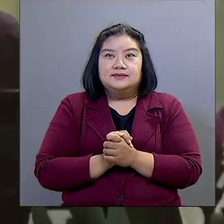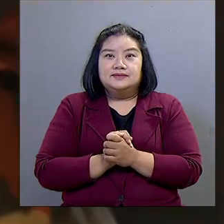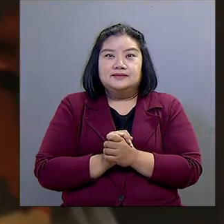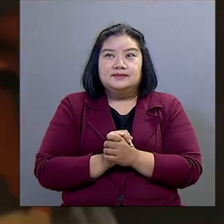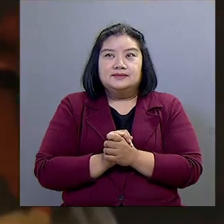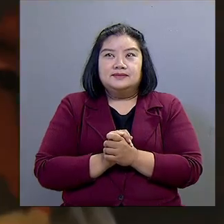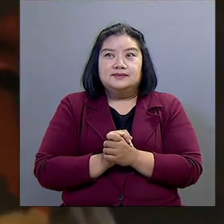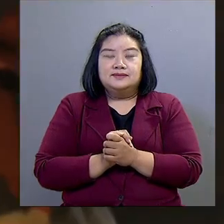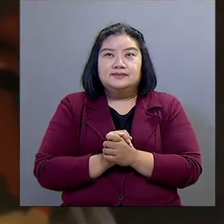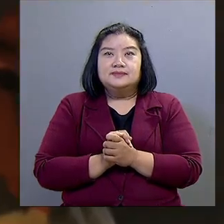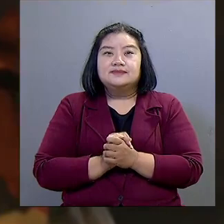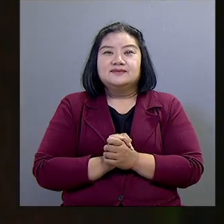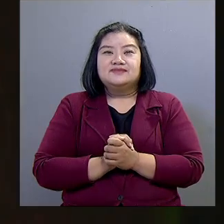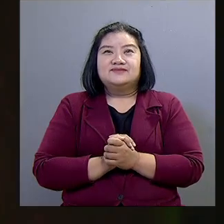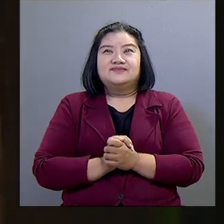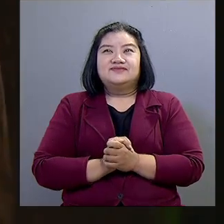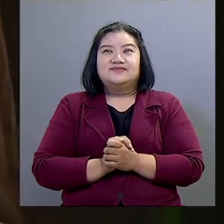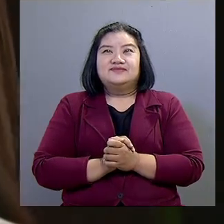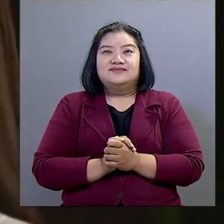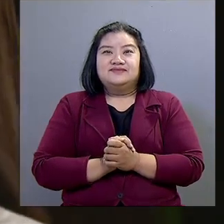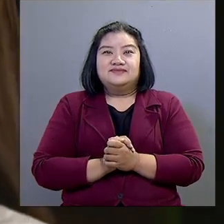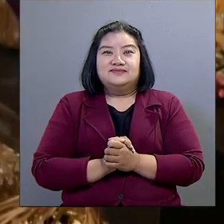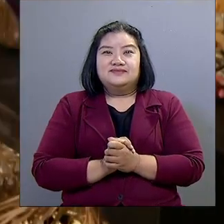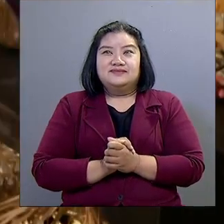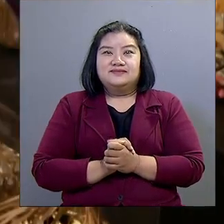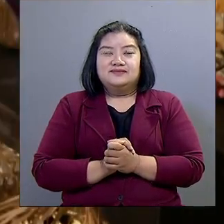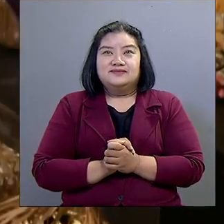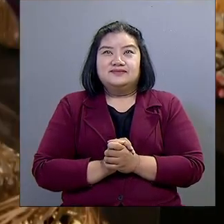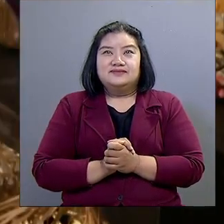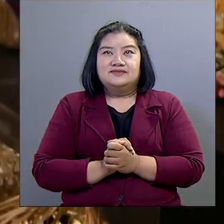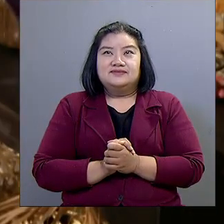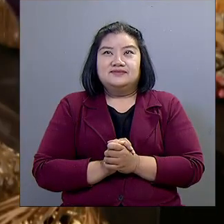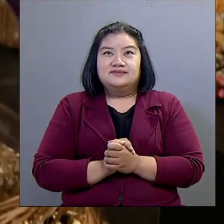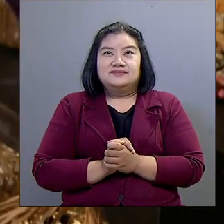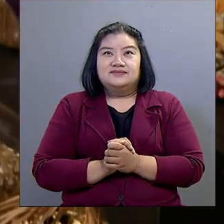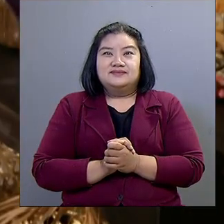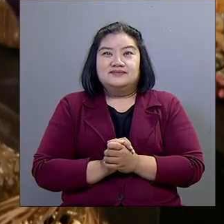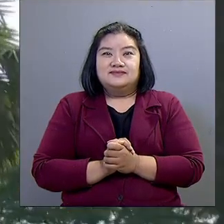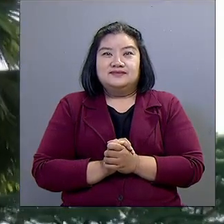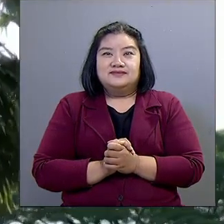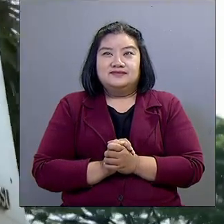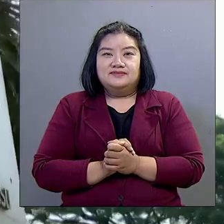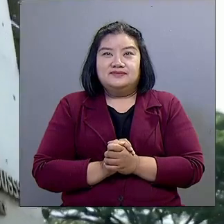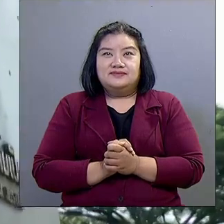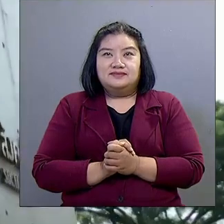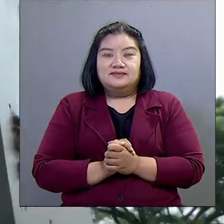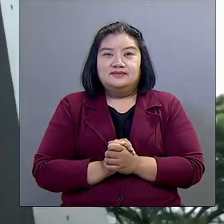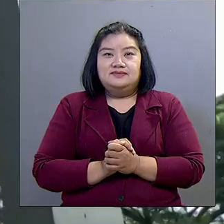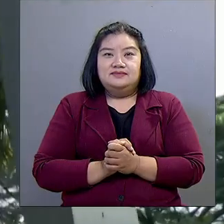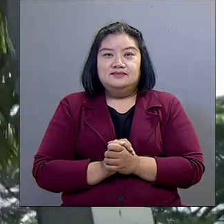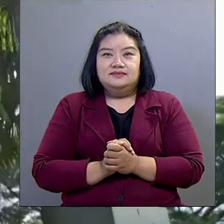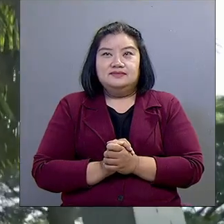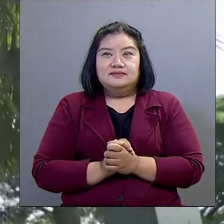ฉันด้วยนะ กรุณาทำเถิดทั้งอ่อนสละรอยแก้วนี่ของโปรดกับผมเลยขอรับ